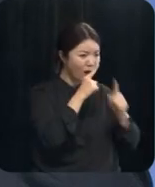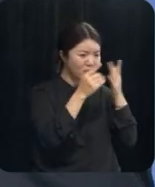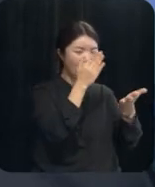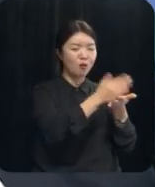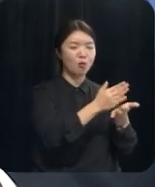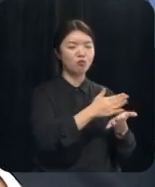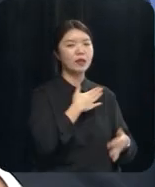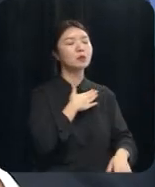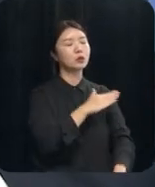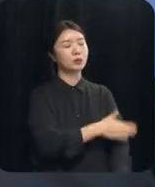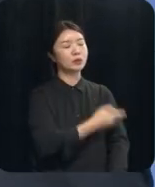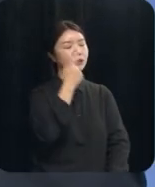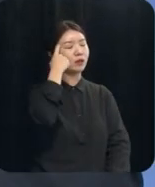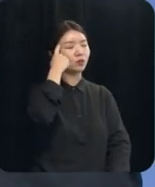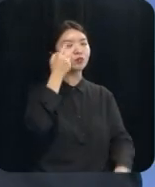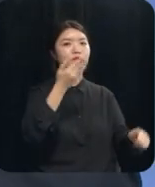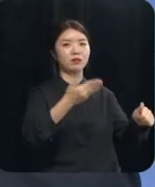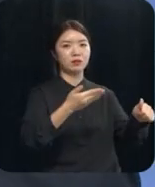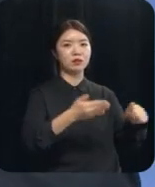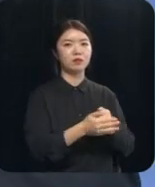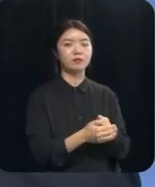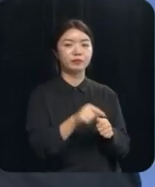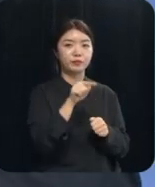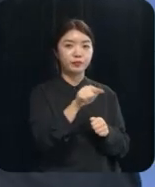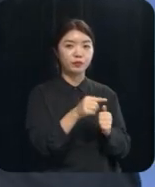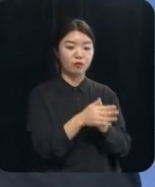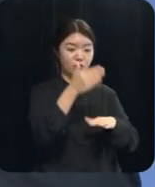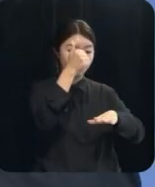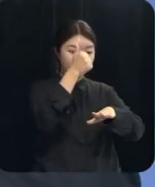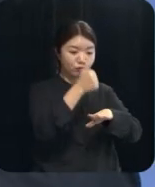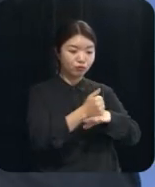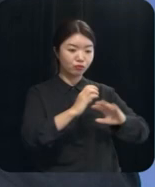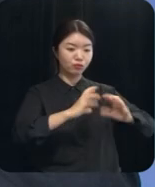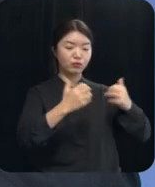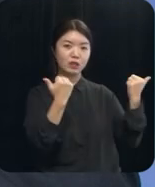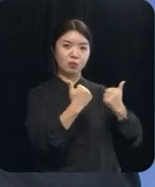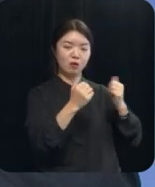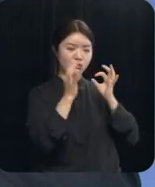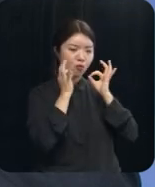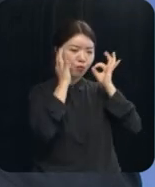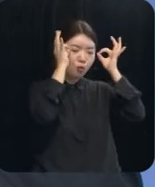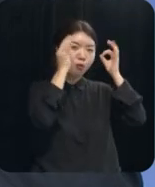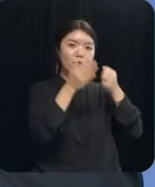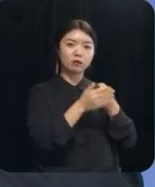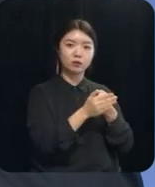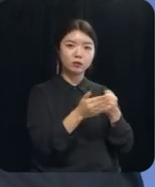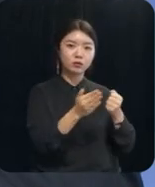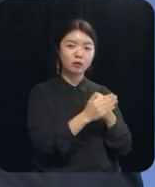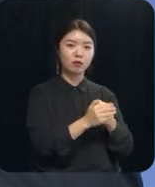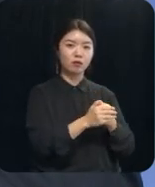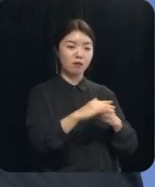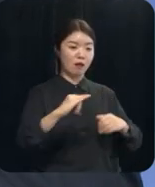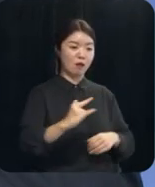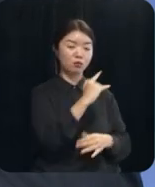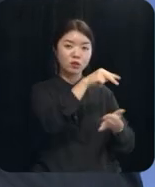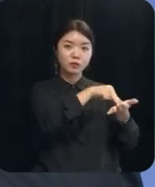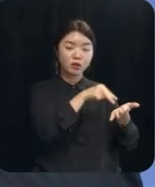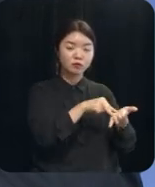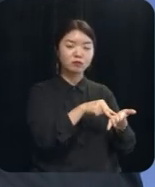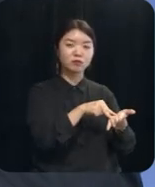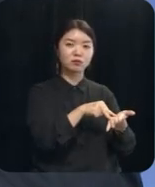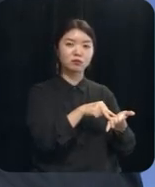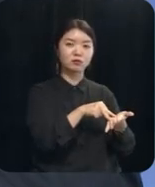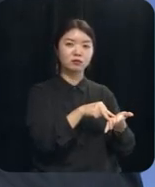좀 가져주시기 바랍니다. 그게 결국은 이제 국회의원이 노력으로 인해서 항공사 측을 나름대로